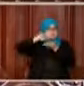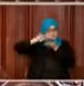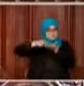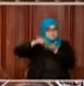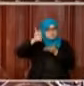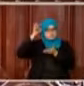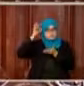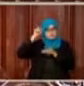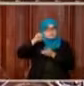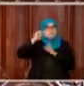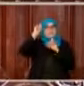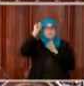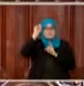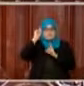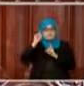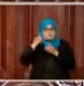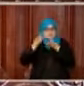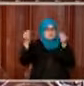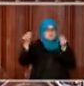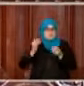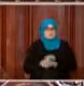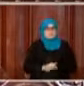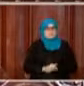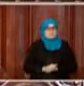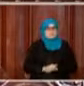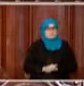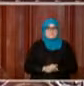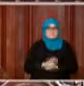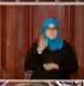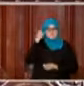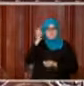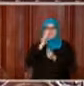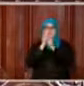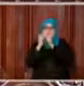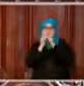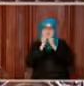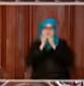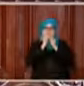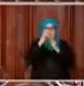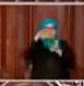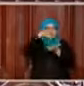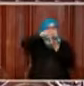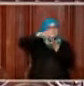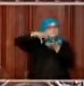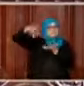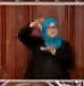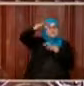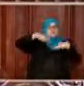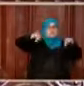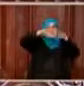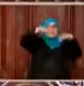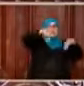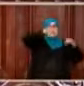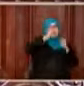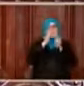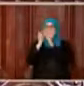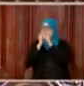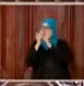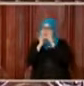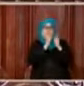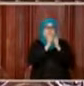والبنود والفصول هو التفاهم بين الأمم والشعوب من